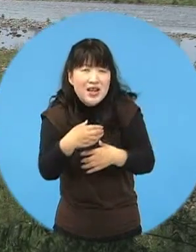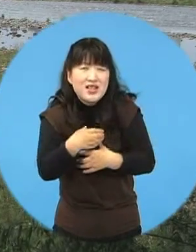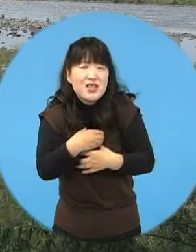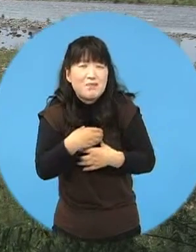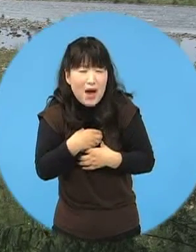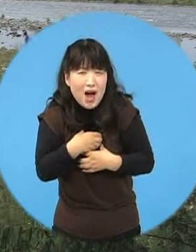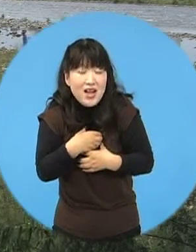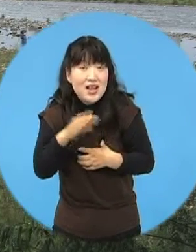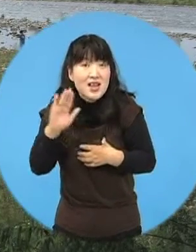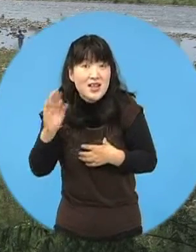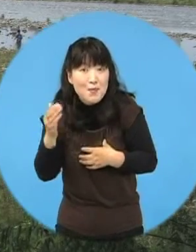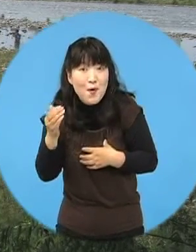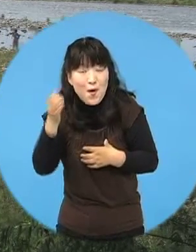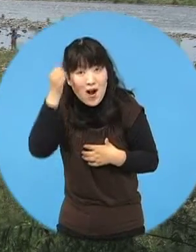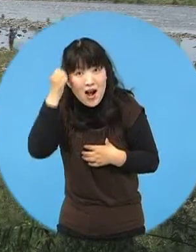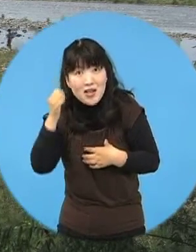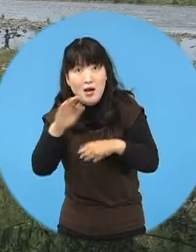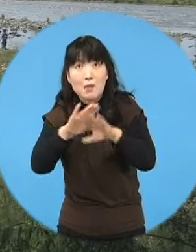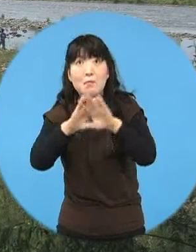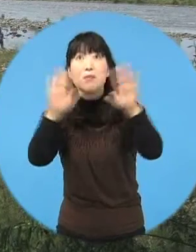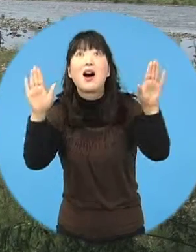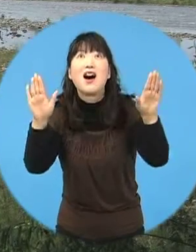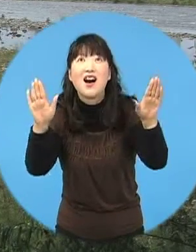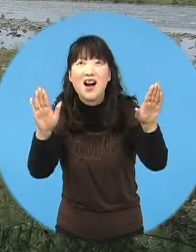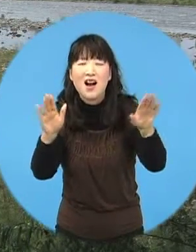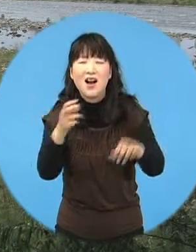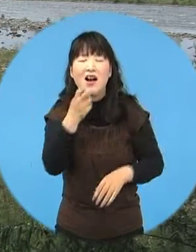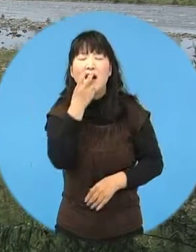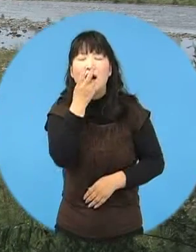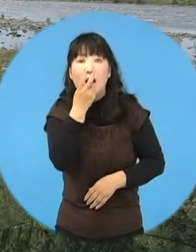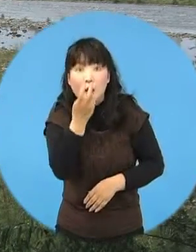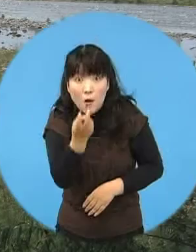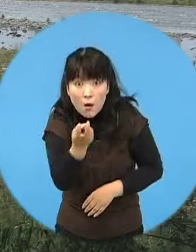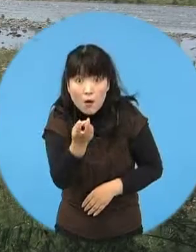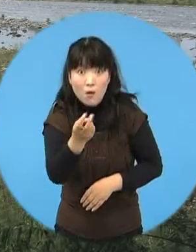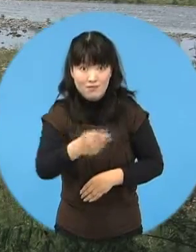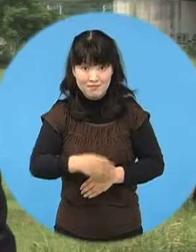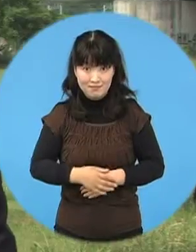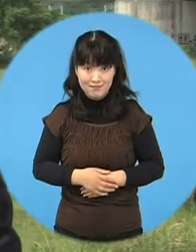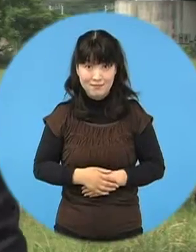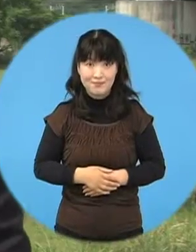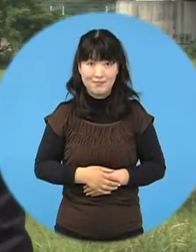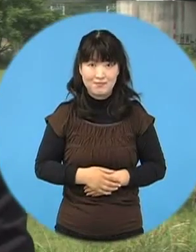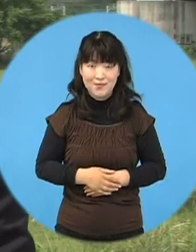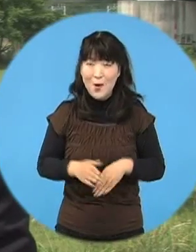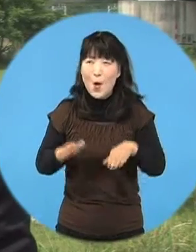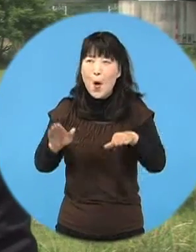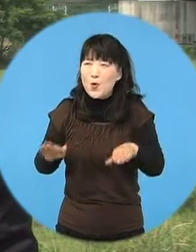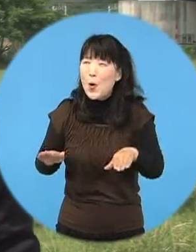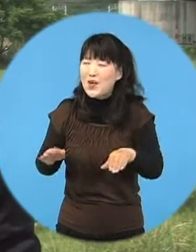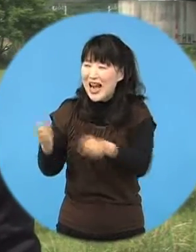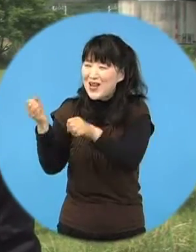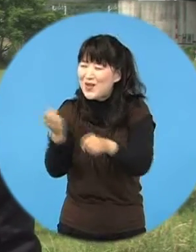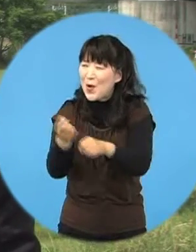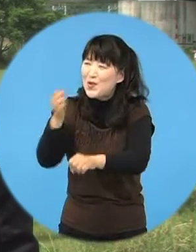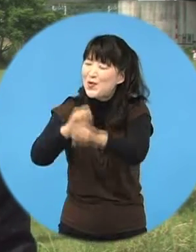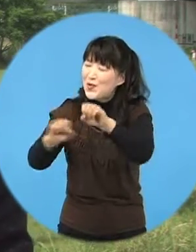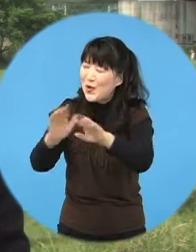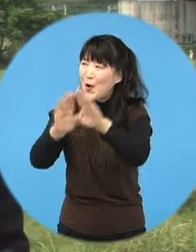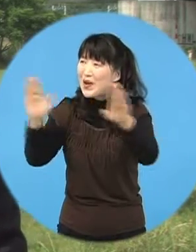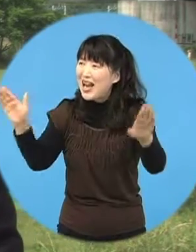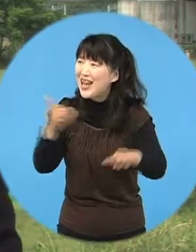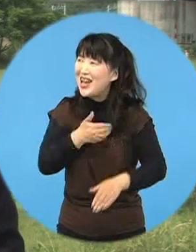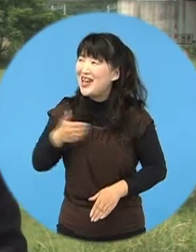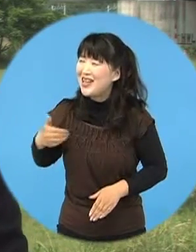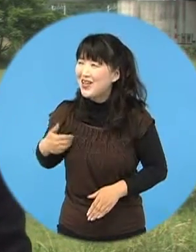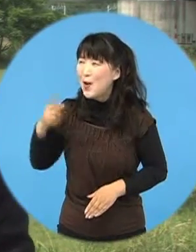はい、まあ、朝降水確率も 10% っていうのでもうほっとして。 そうですね、はい、今回開催をこのように無事に迎